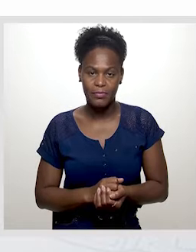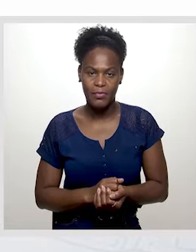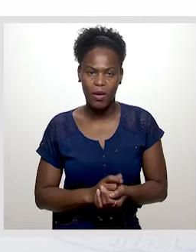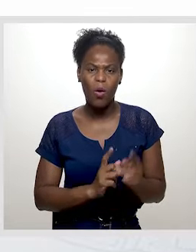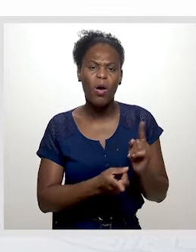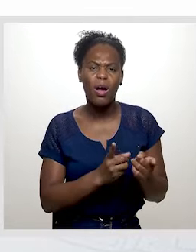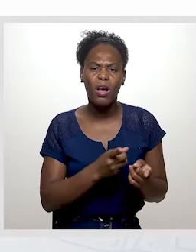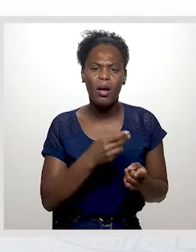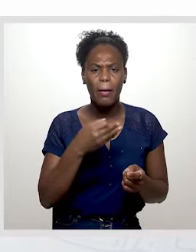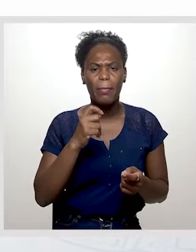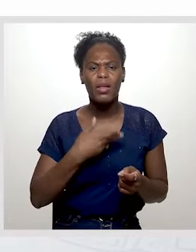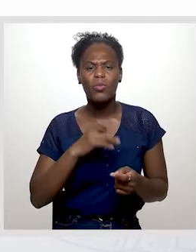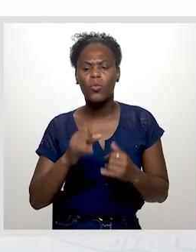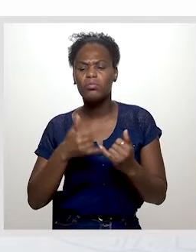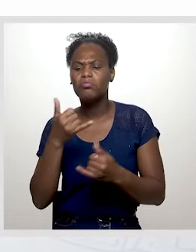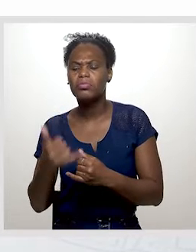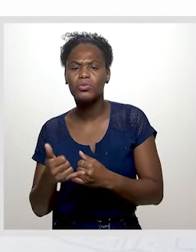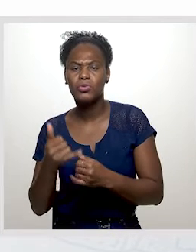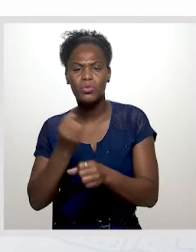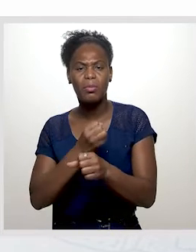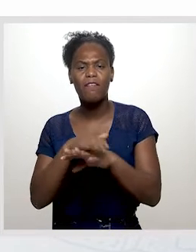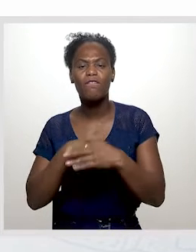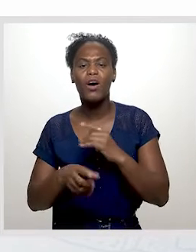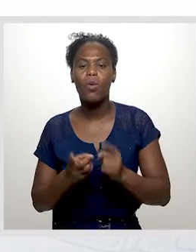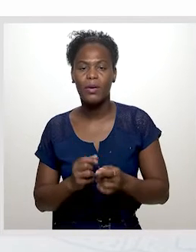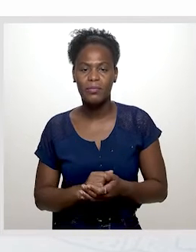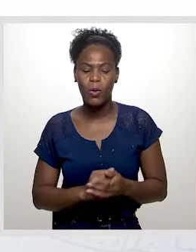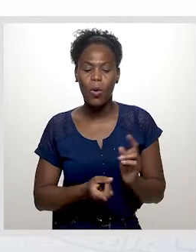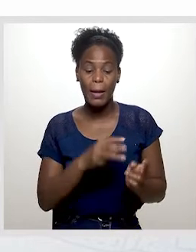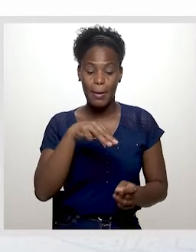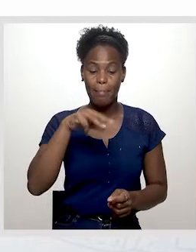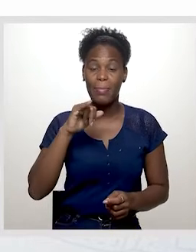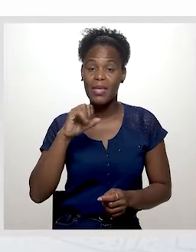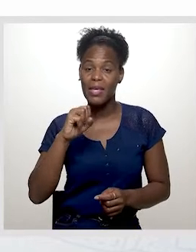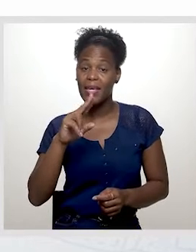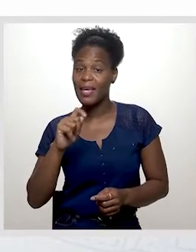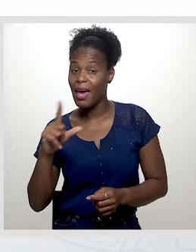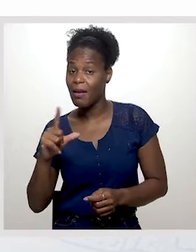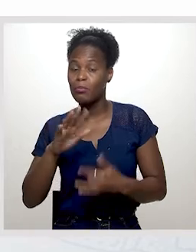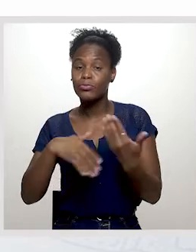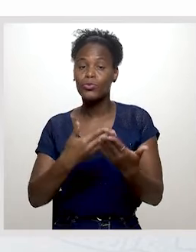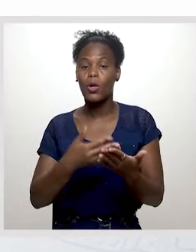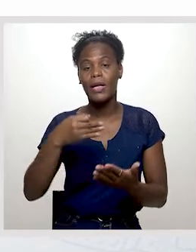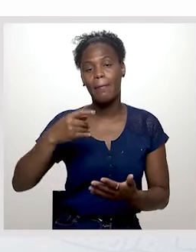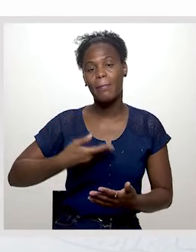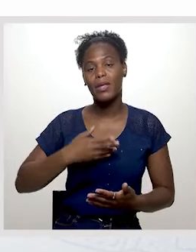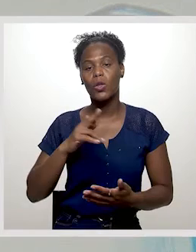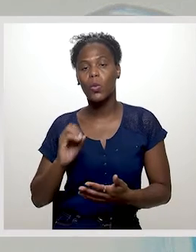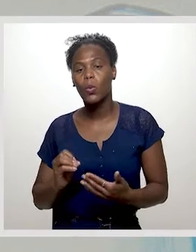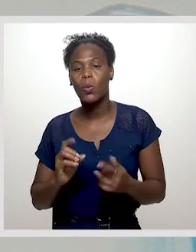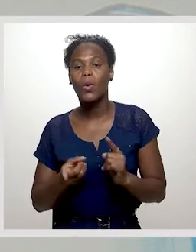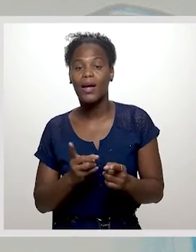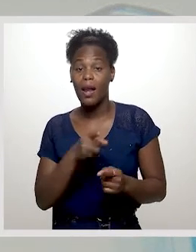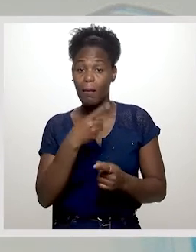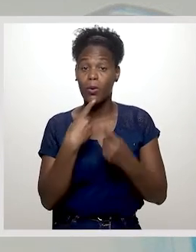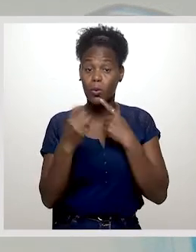Qu'est-ce que Pedro fait après le travail? Qu'est-ce que Miguel propose à Pedro? Ici, tu as